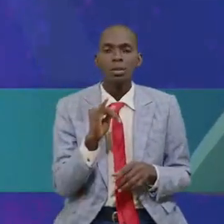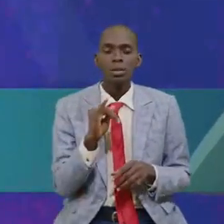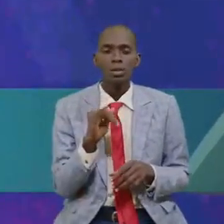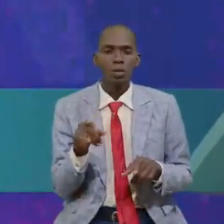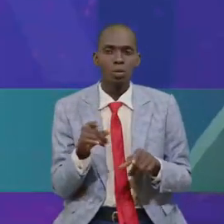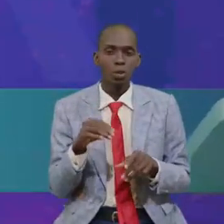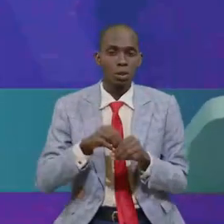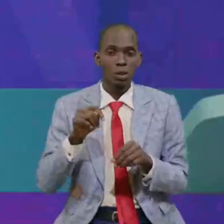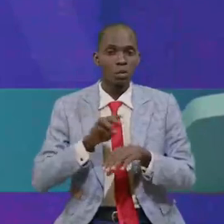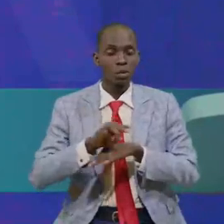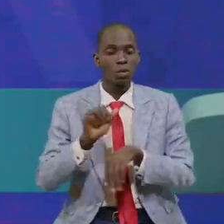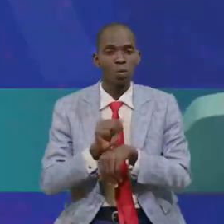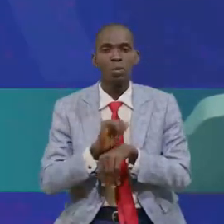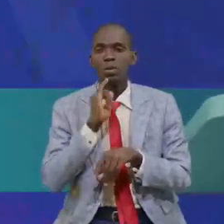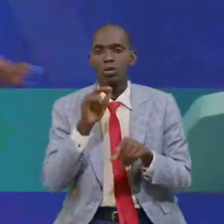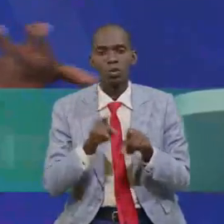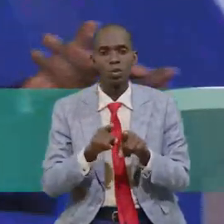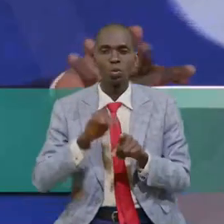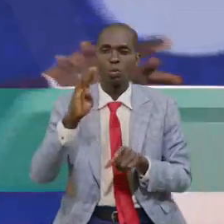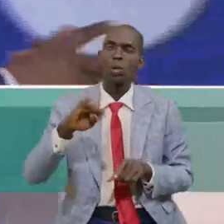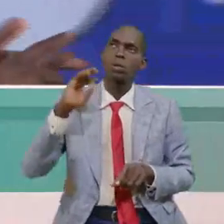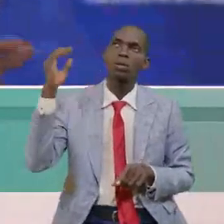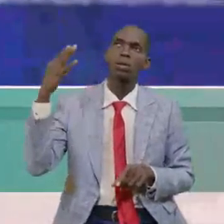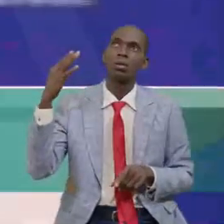la grâce. Pas la grâce de Dieu.